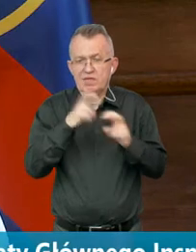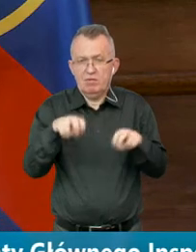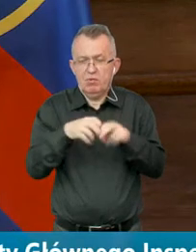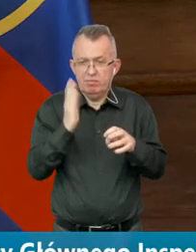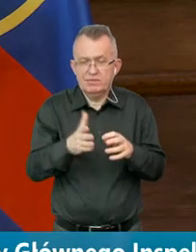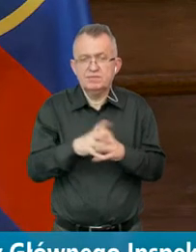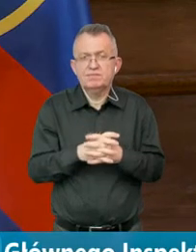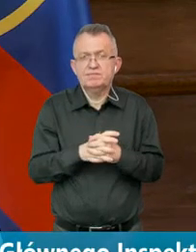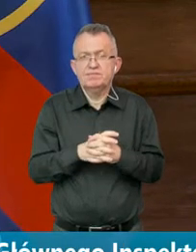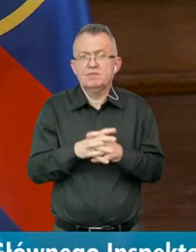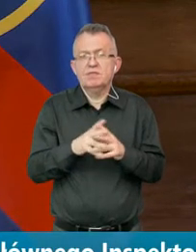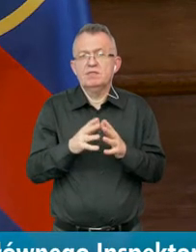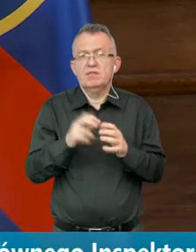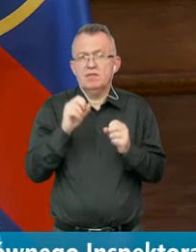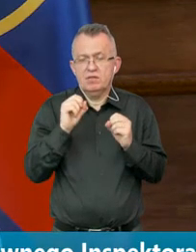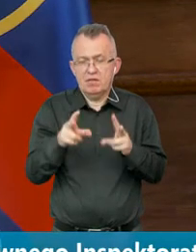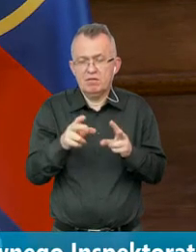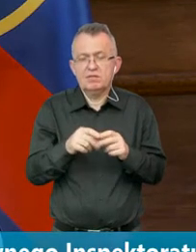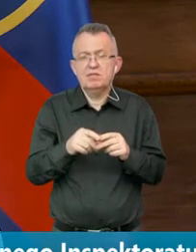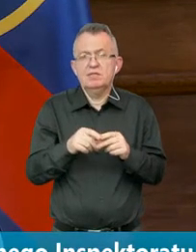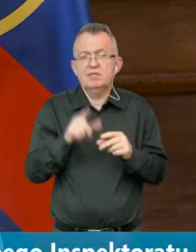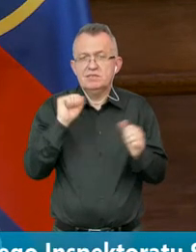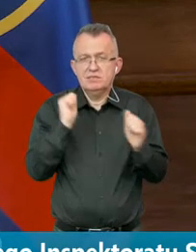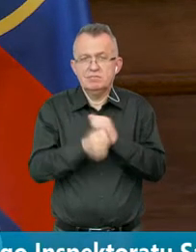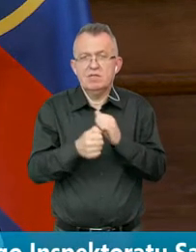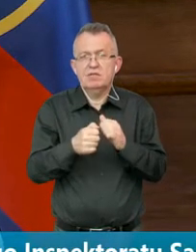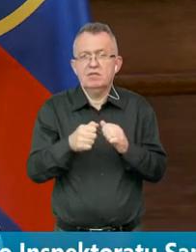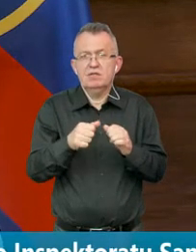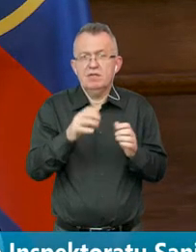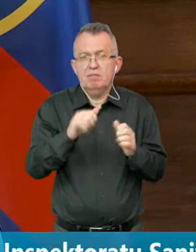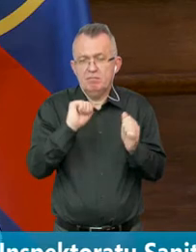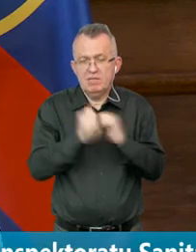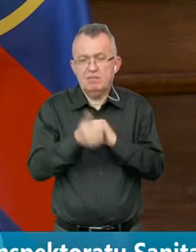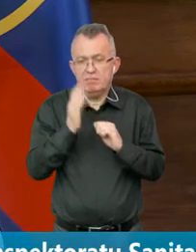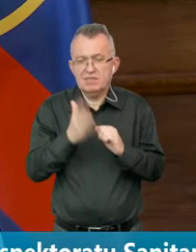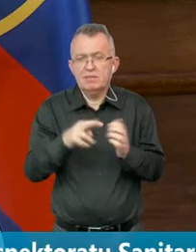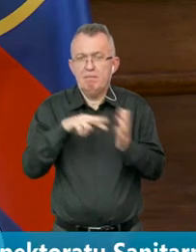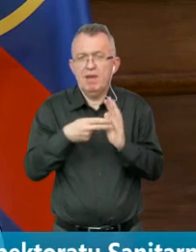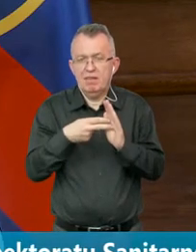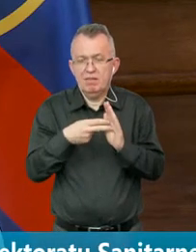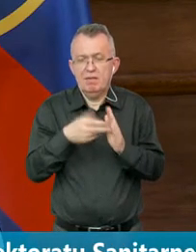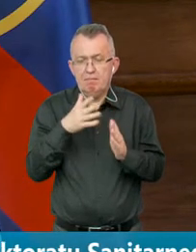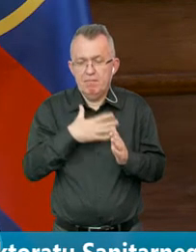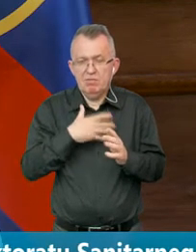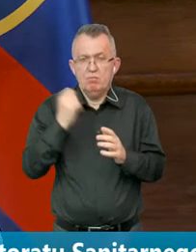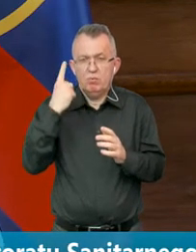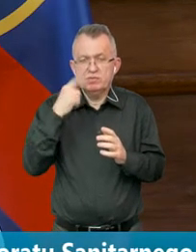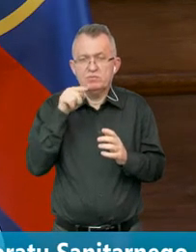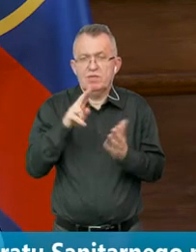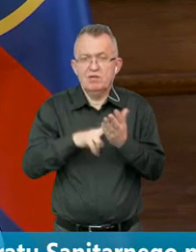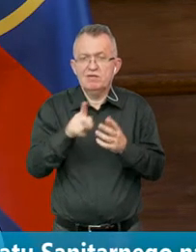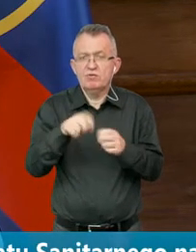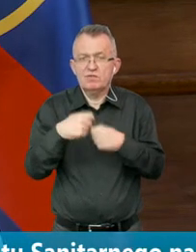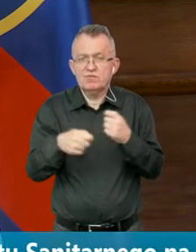wyremontowane? Panie Bartoszu, oczywiście za zmianą studium pójdzie zmiana planu. Mamy pewne pomysły co do